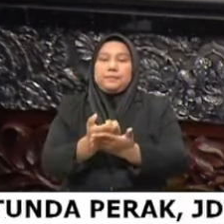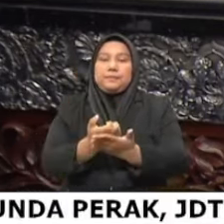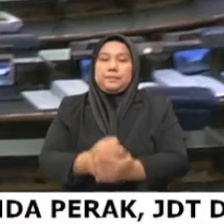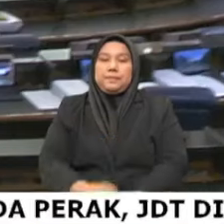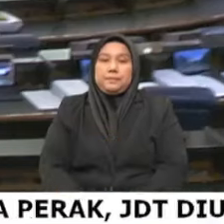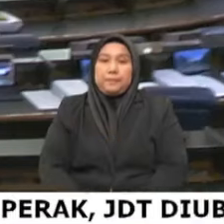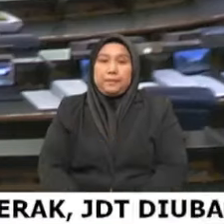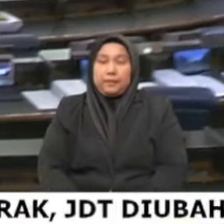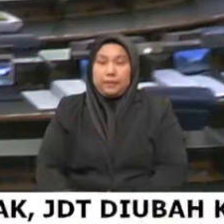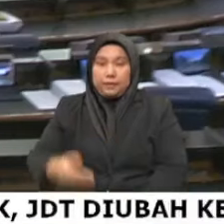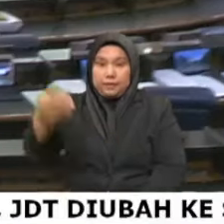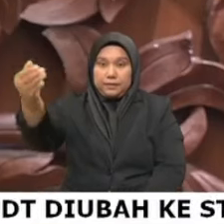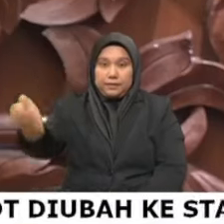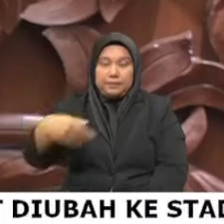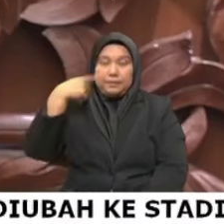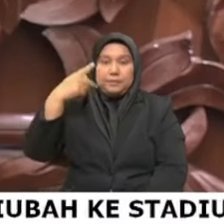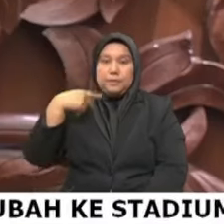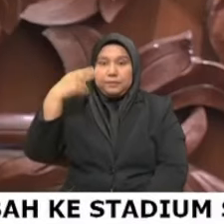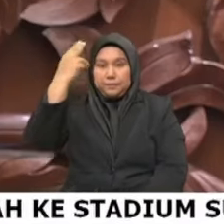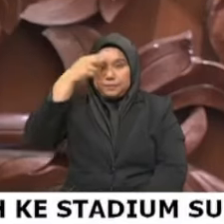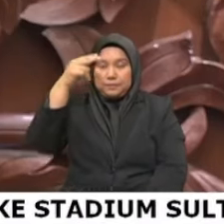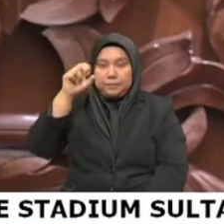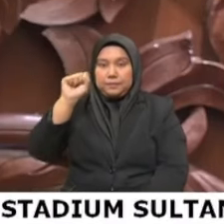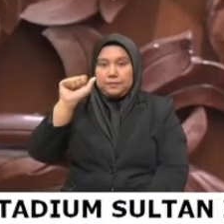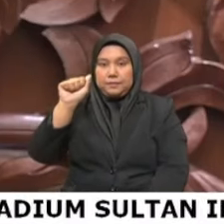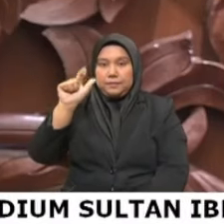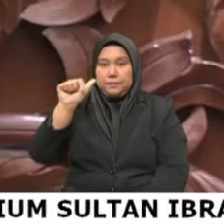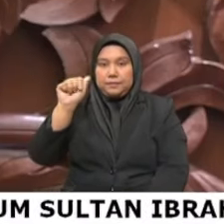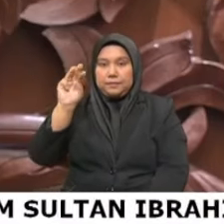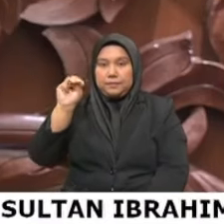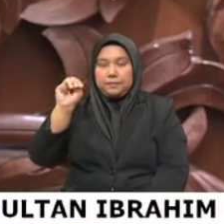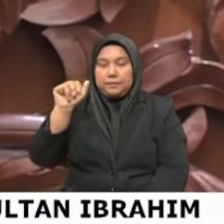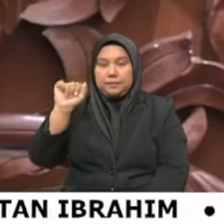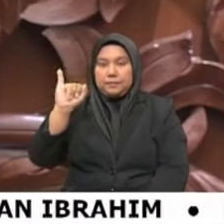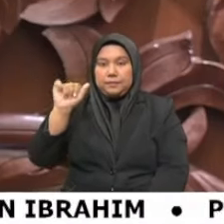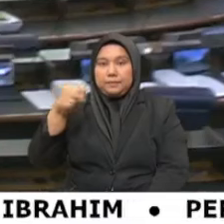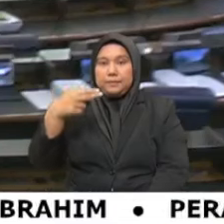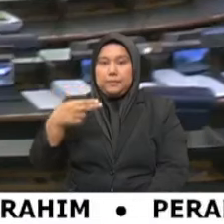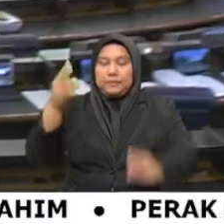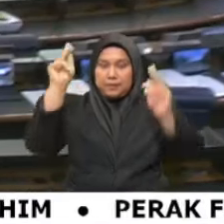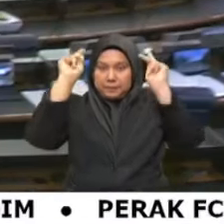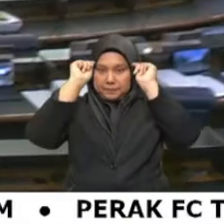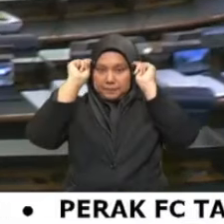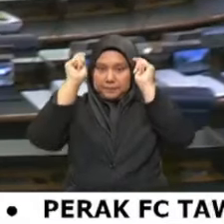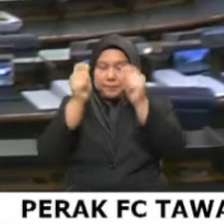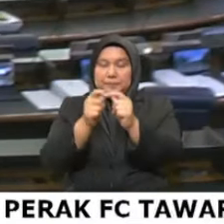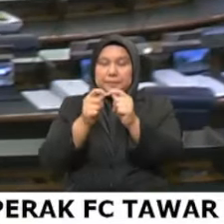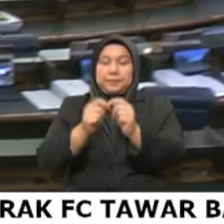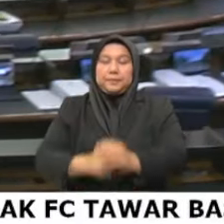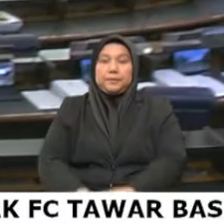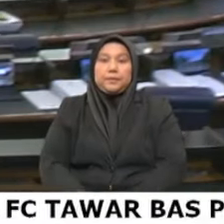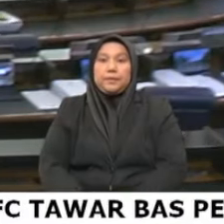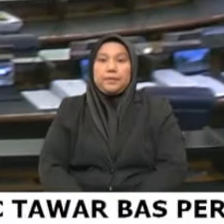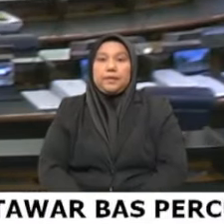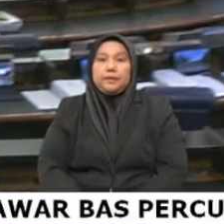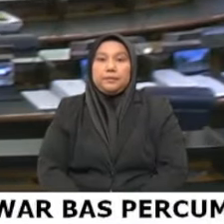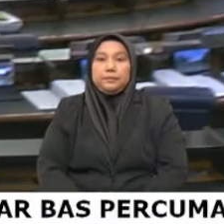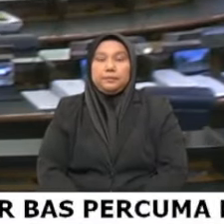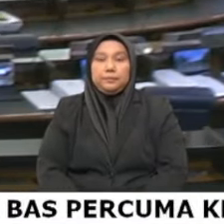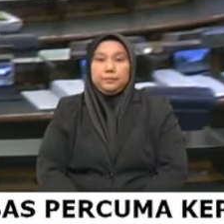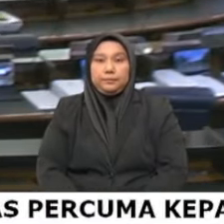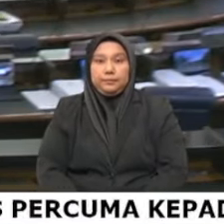jemput Puan Hajah Salamia binti Muhammad Noh Termeloh. Okey, terima kasih